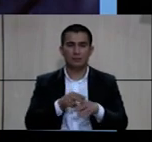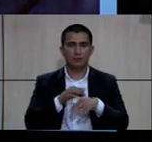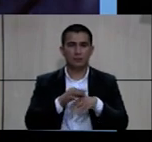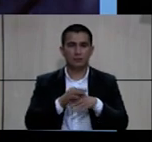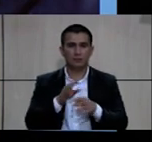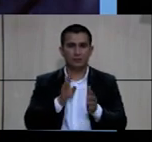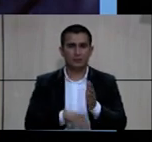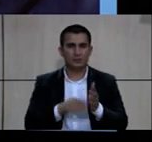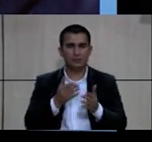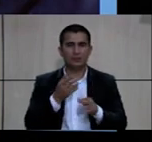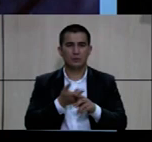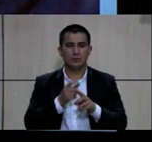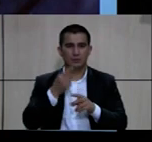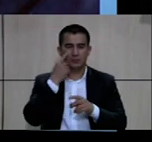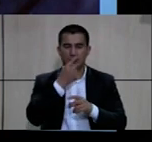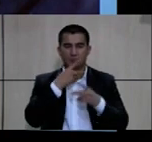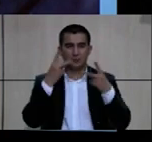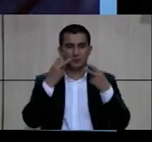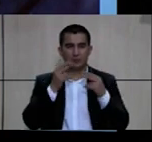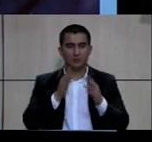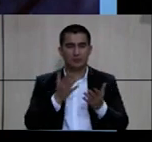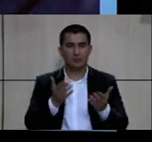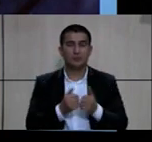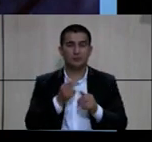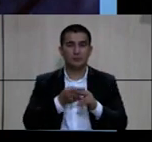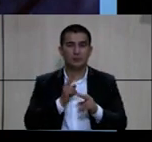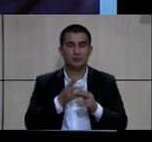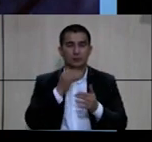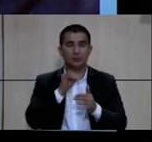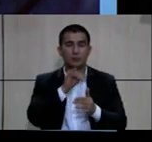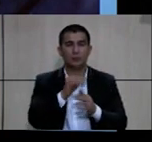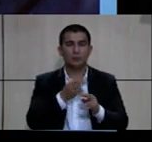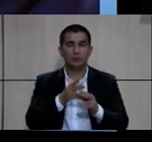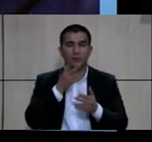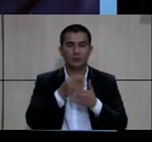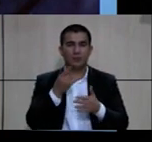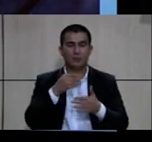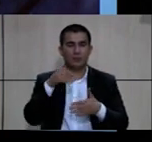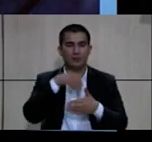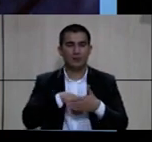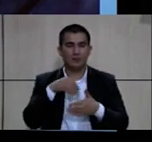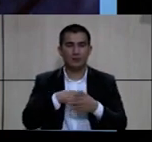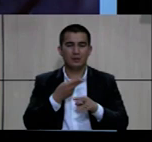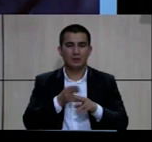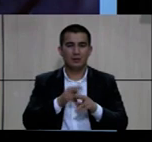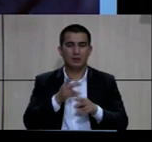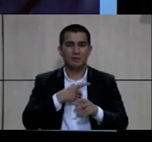Terisiz, ko'zi yumuq holatda tug'iladi. Chunki xaltalilarning bachadoni